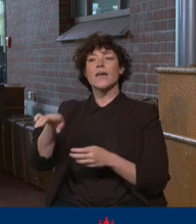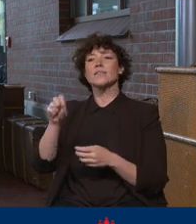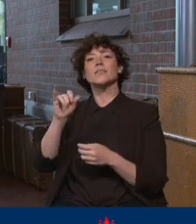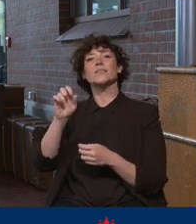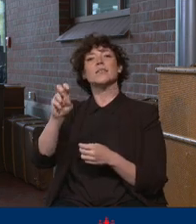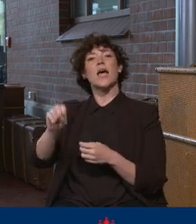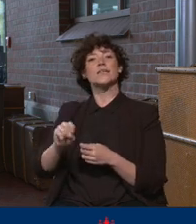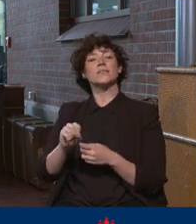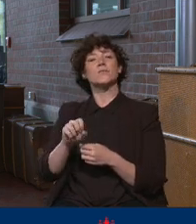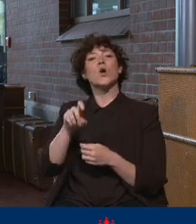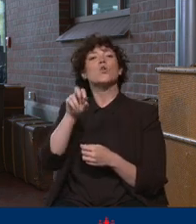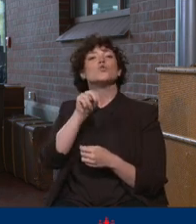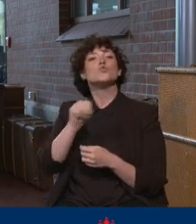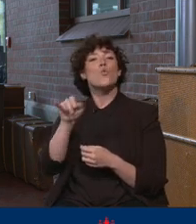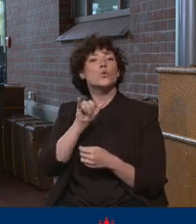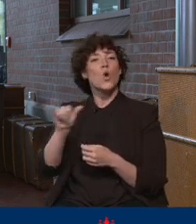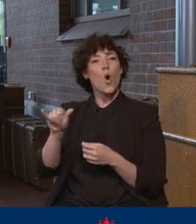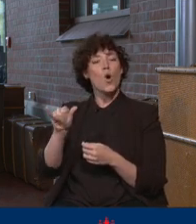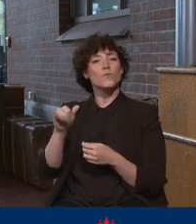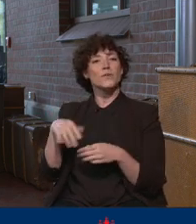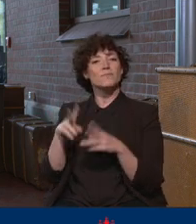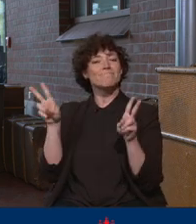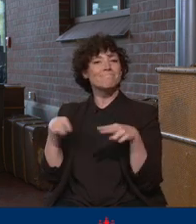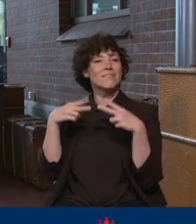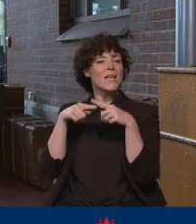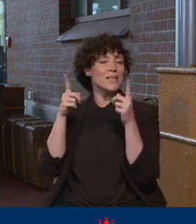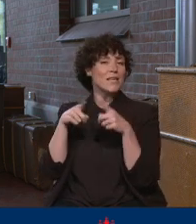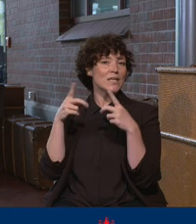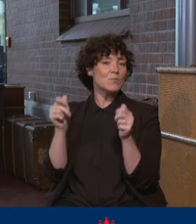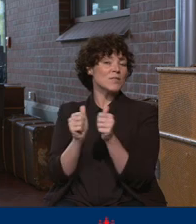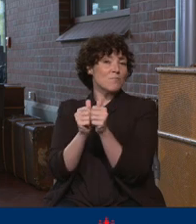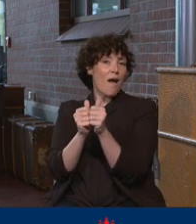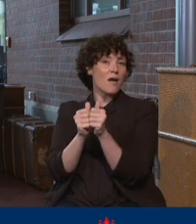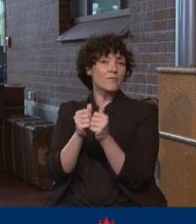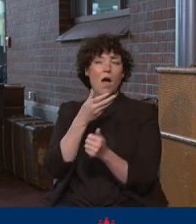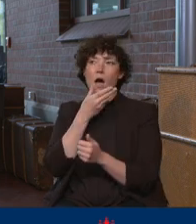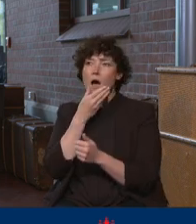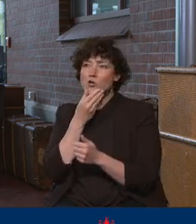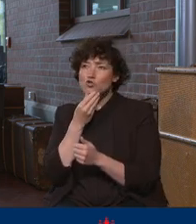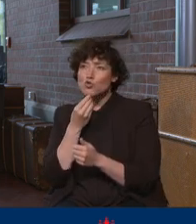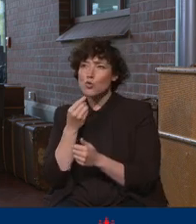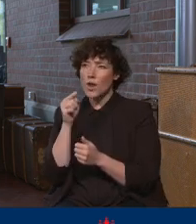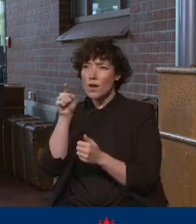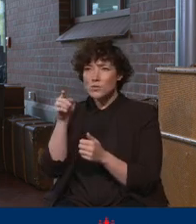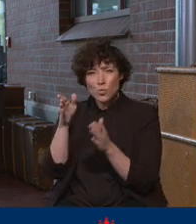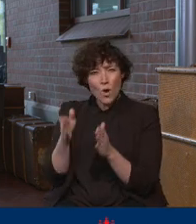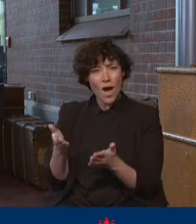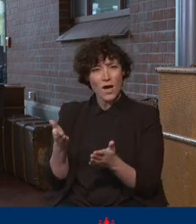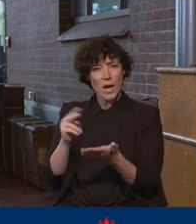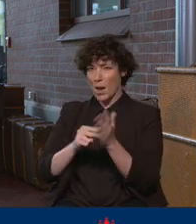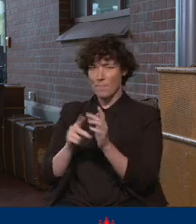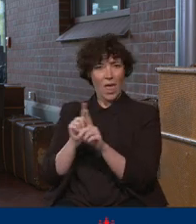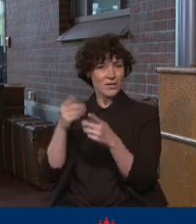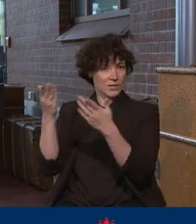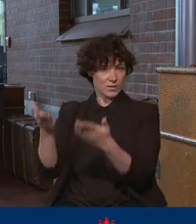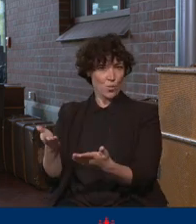wie feststellt die letzte art von schönheit das ist die die nicht geplant war und das ist ein bisschen hier so